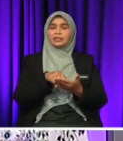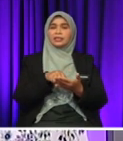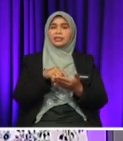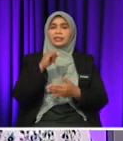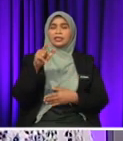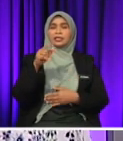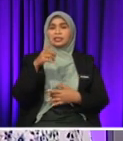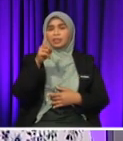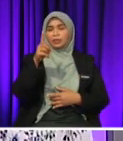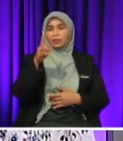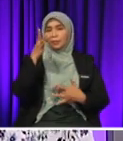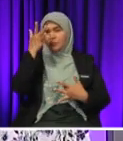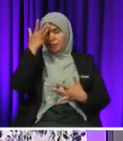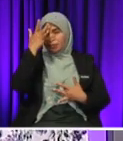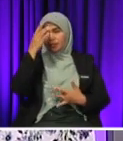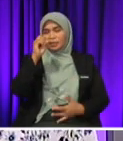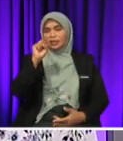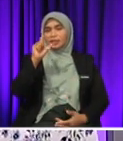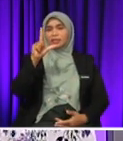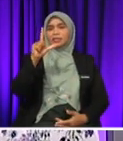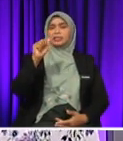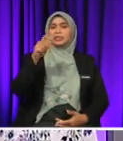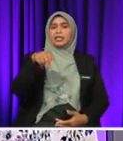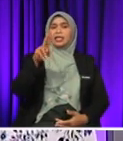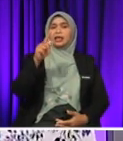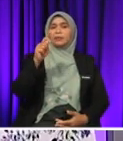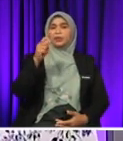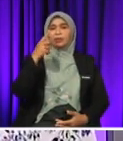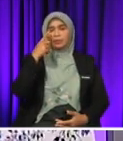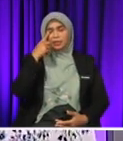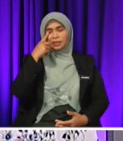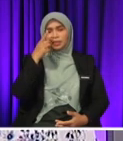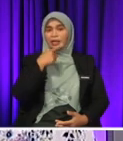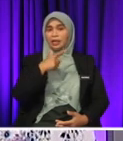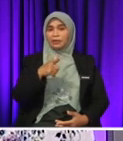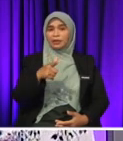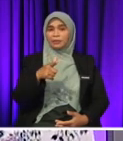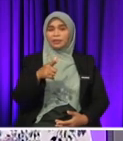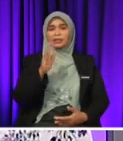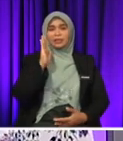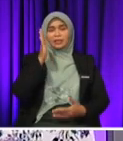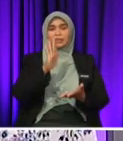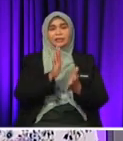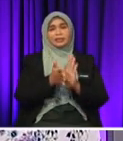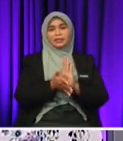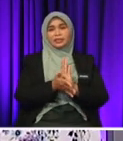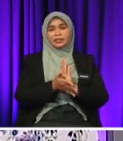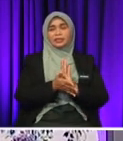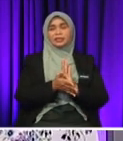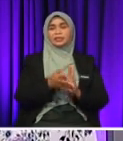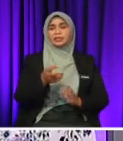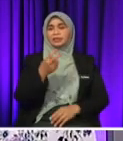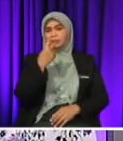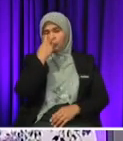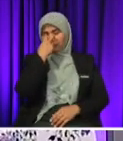satu penyakit selaput mata lama-lama kelamaan matinya akan menjadi butik kekal dan Ahmar pula sinonim